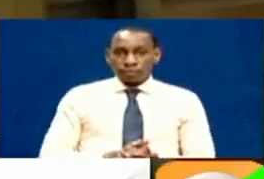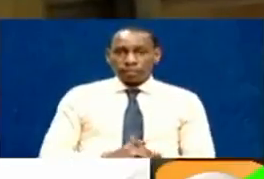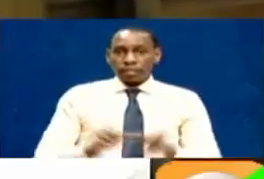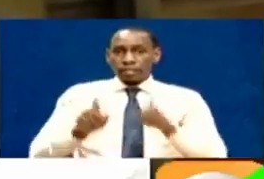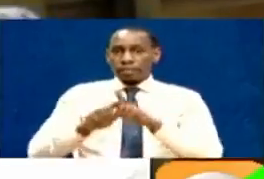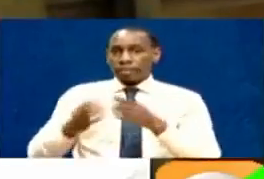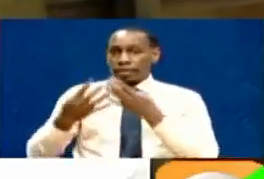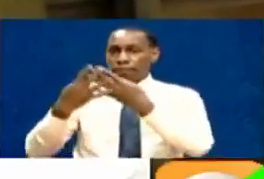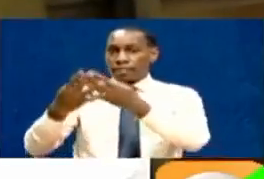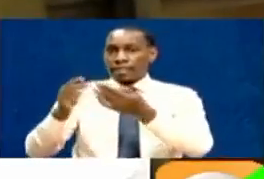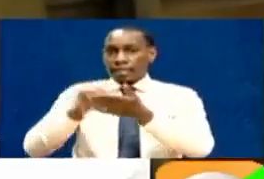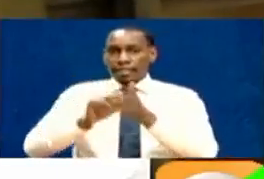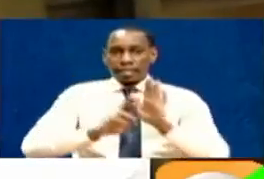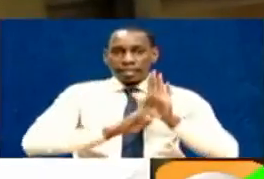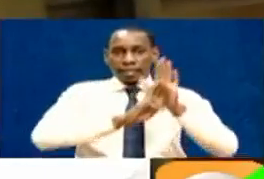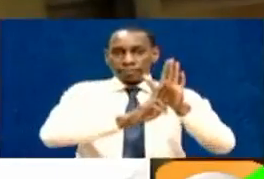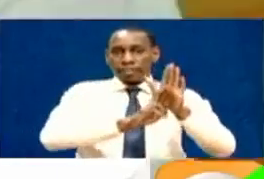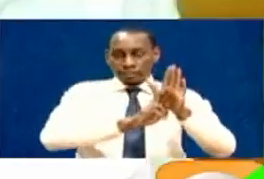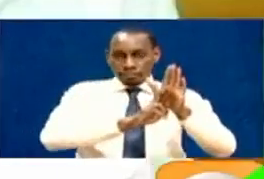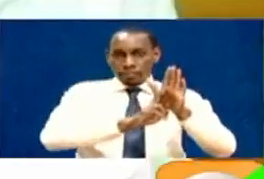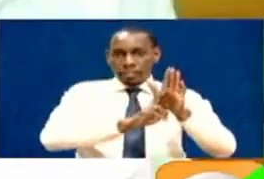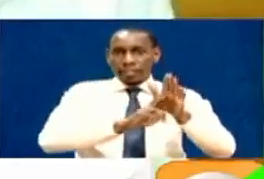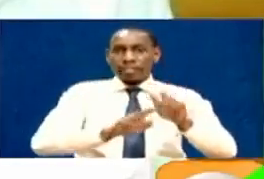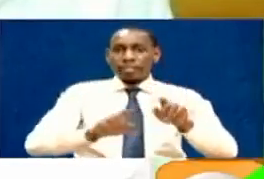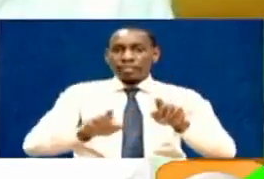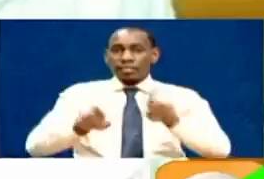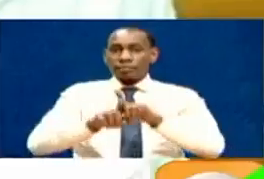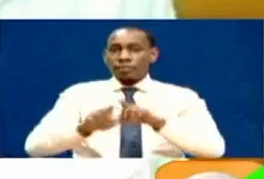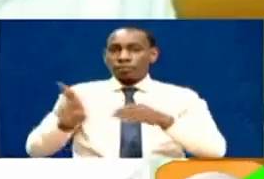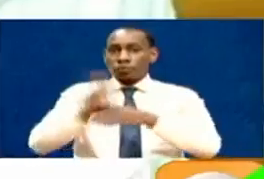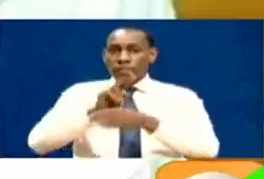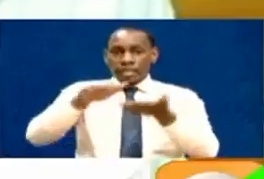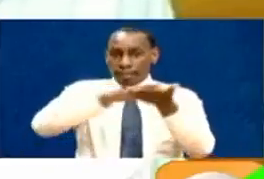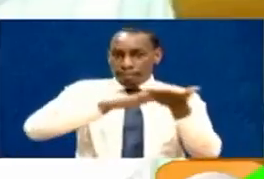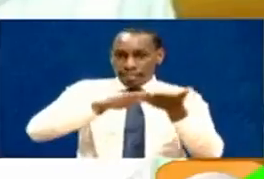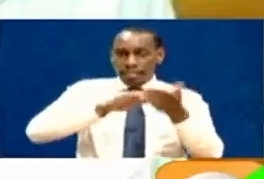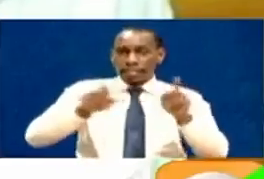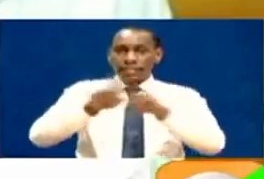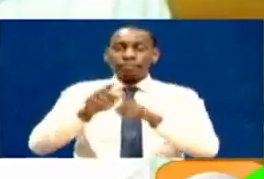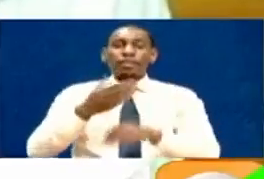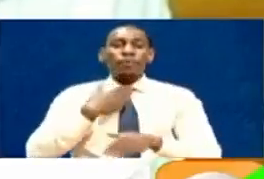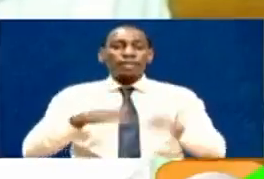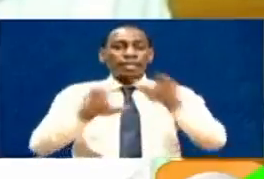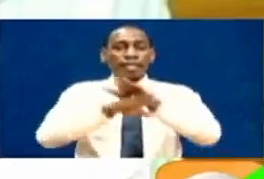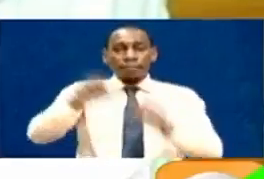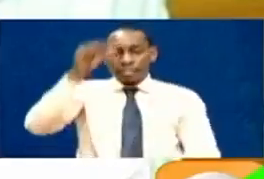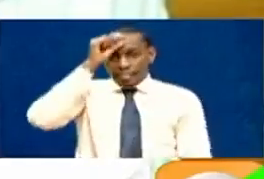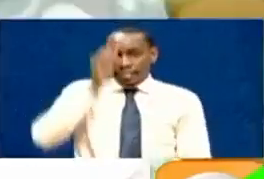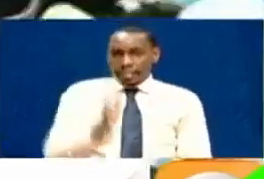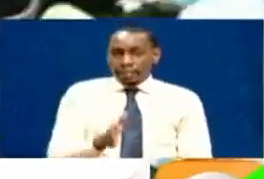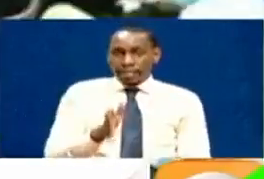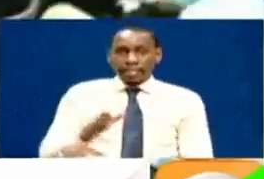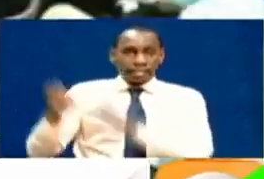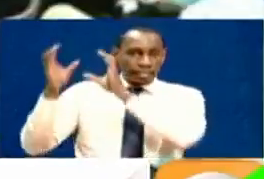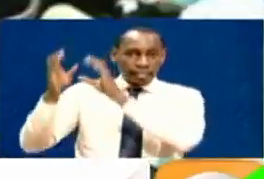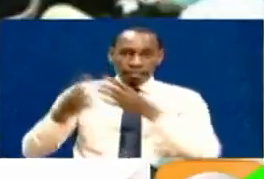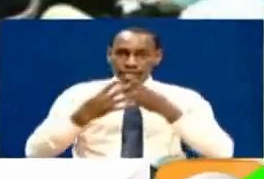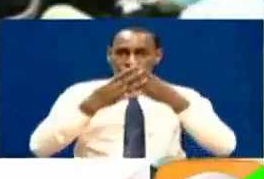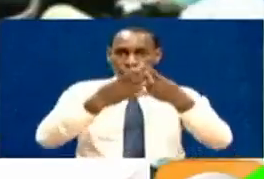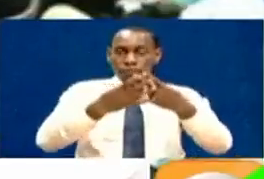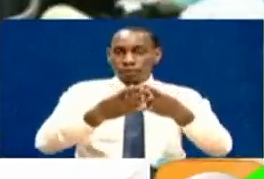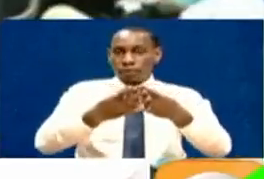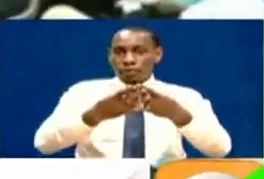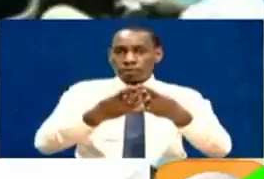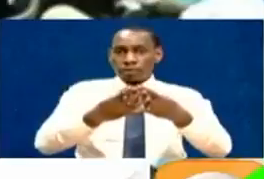Upande wa mashtaka uliowakilishwa na Edgar Mulamula wakitumia vigezo hivyo na kutaka naibu gavana huyo Gideon Saburi kuzuiliwa